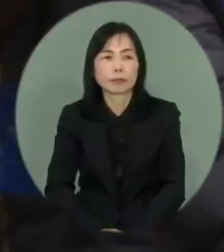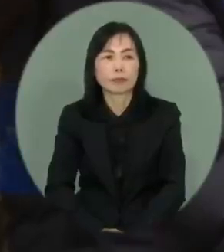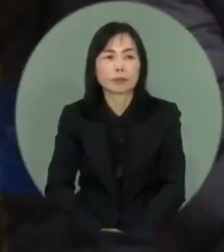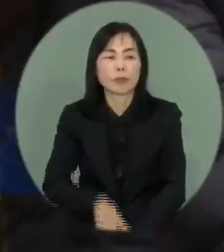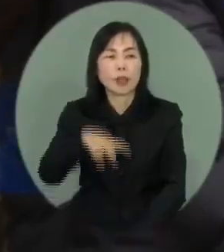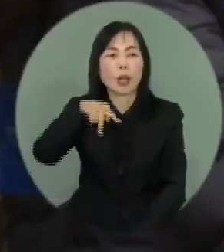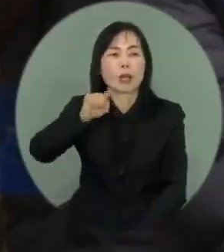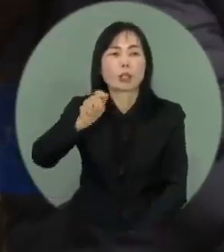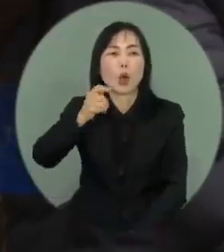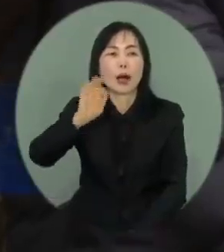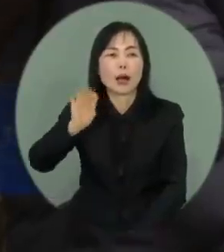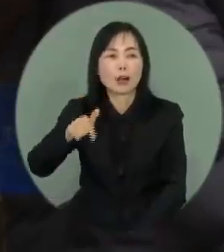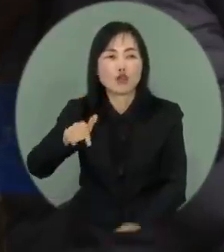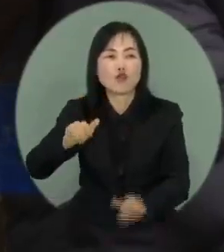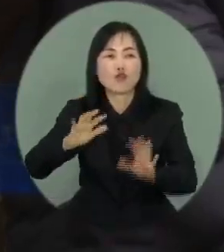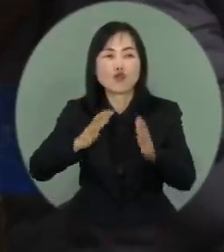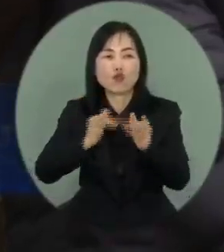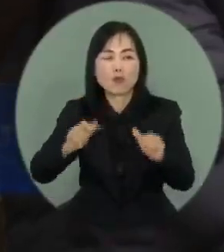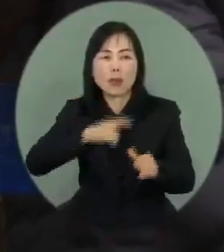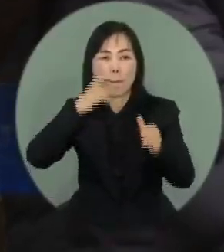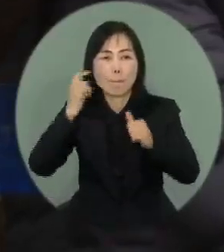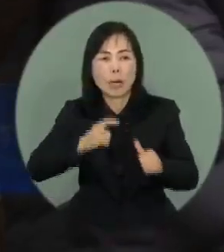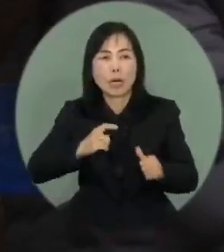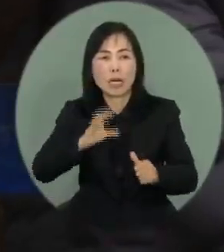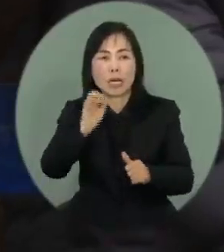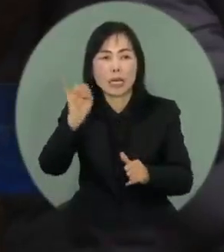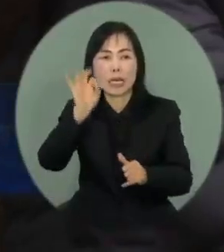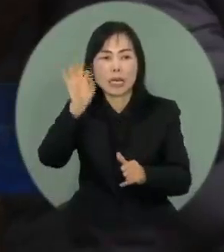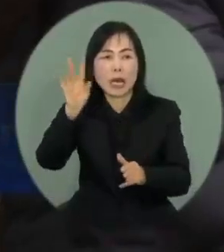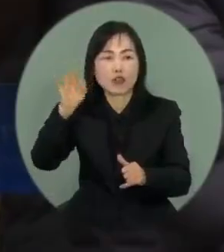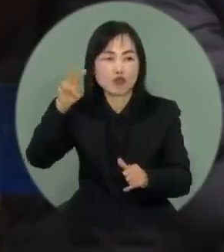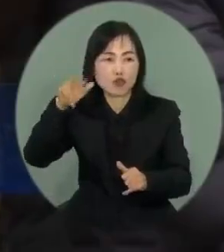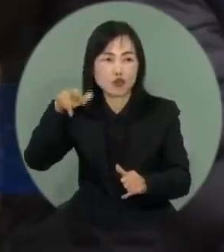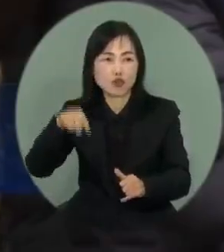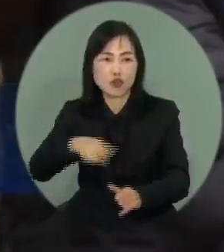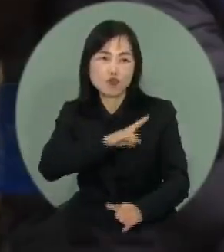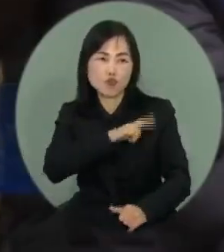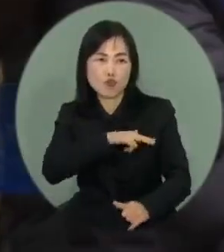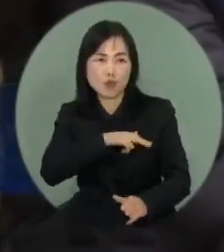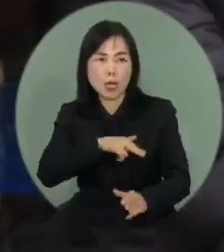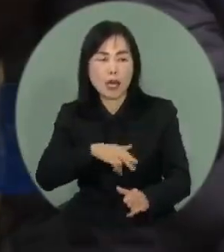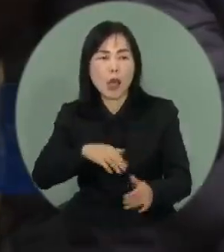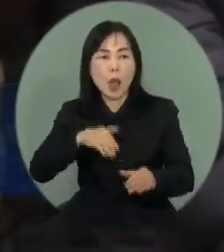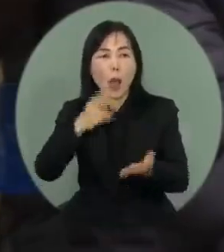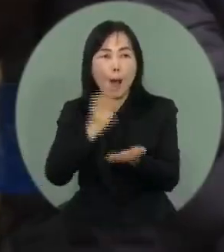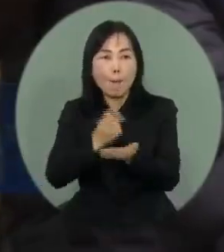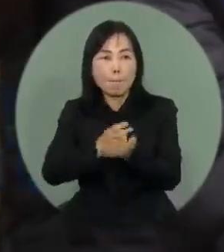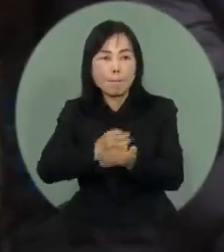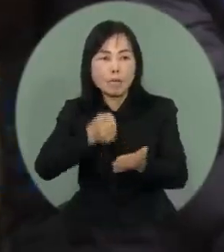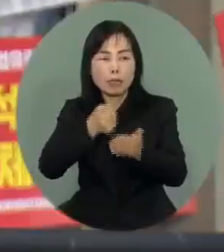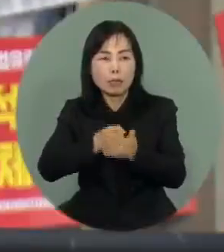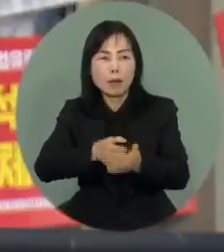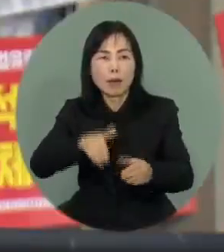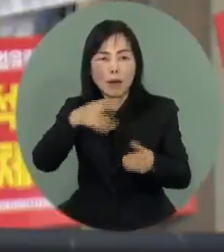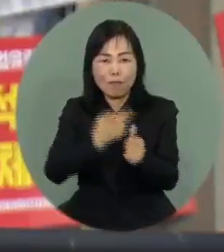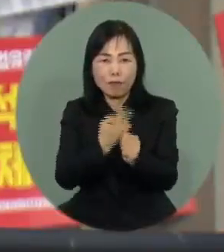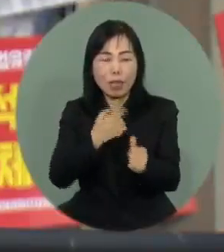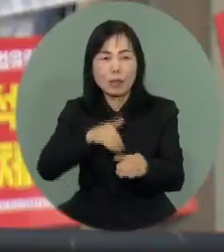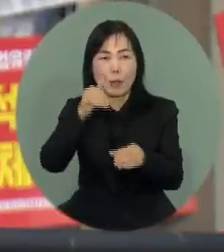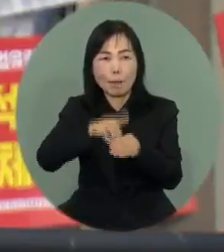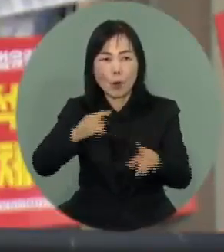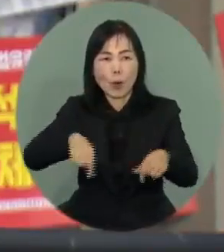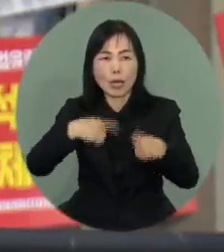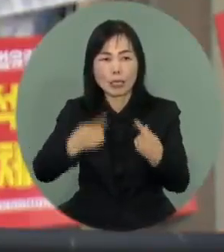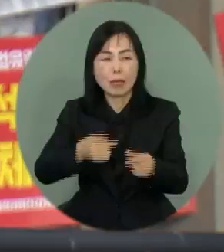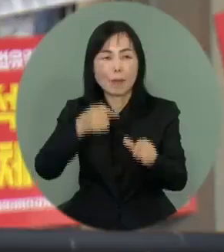주민의 명령이다. 이양수 국회의원은 헌법에서 정한 탄핵 표결에 동참하라. 탄핵